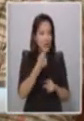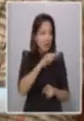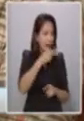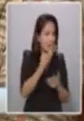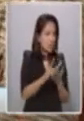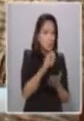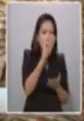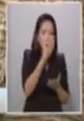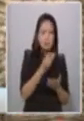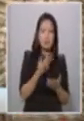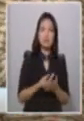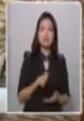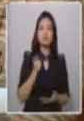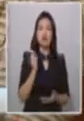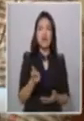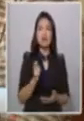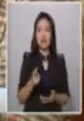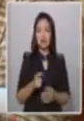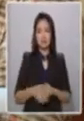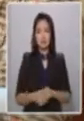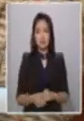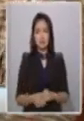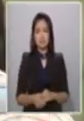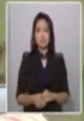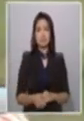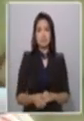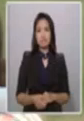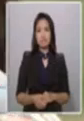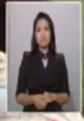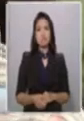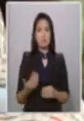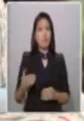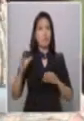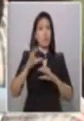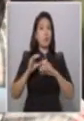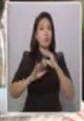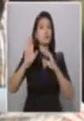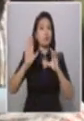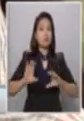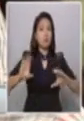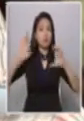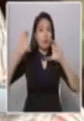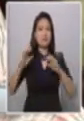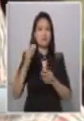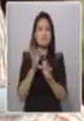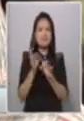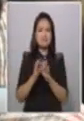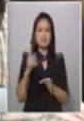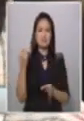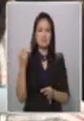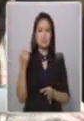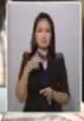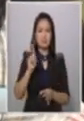จอทางออกยังไงฮะมีใครเข้ามาช่วยแก้ไขปัญหา ไม่ทราบว่าโครงการของทางรัฐบาลหรือไงธกส.เขายื่นมือมาช่วยเรื่องนอกระ